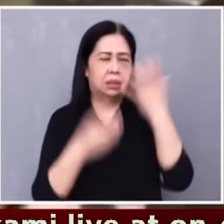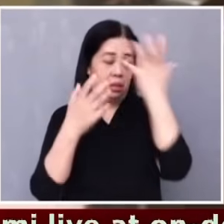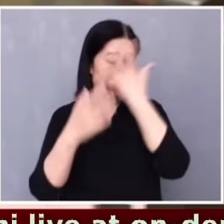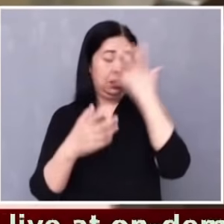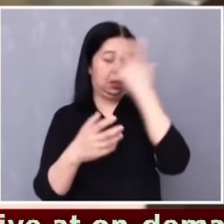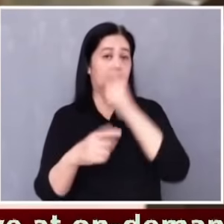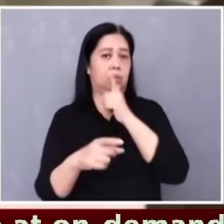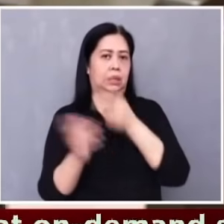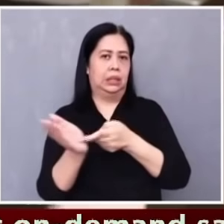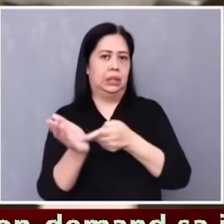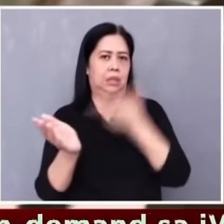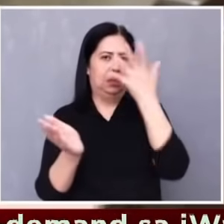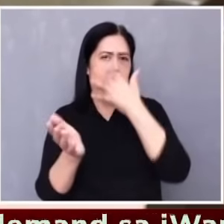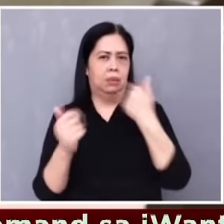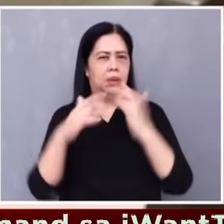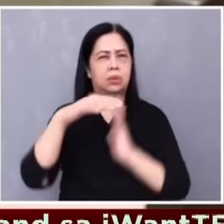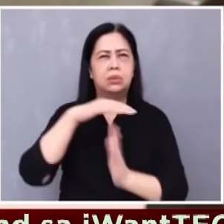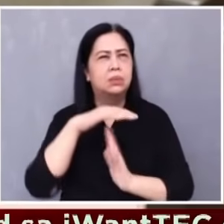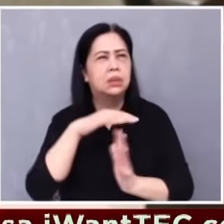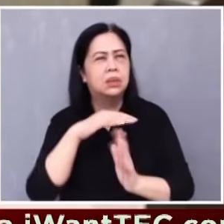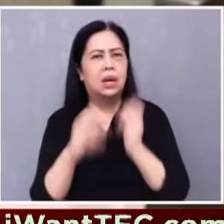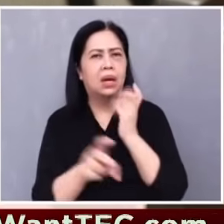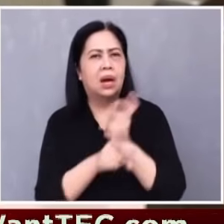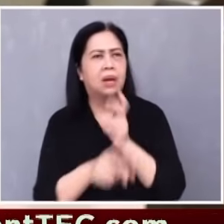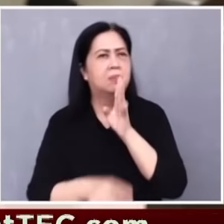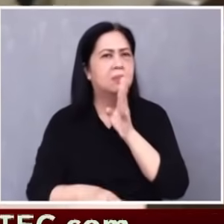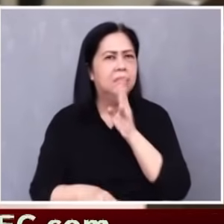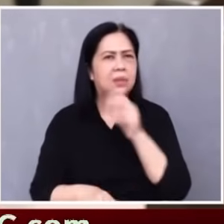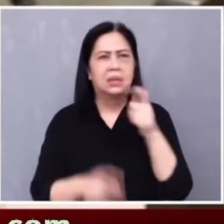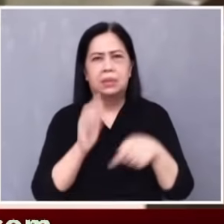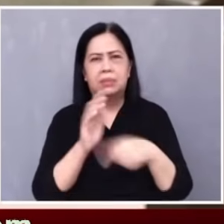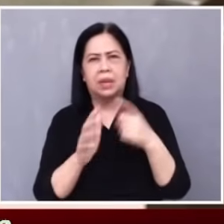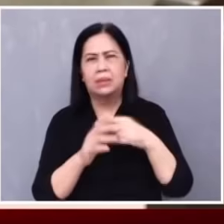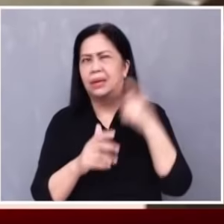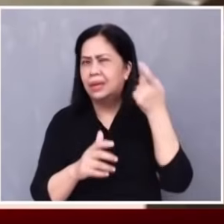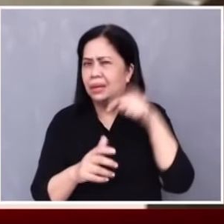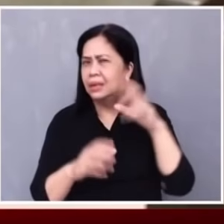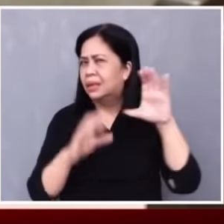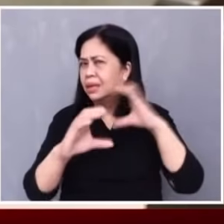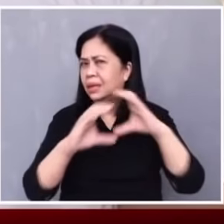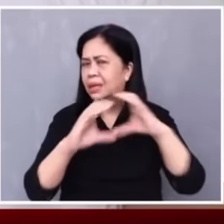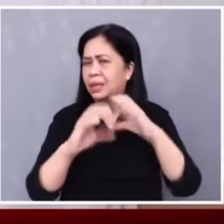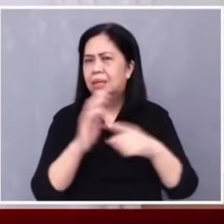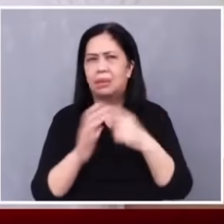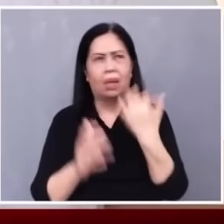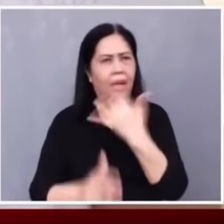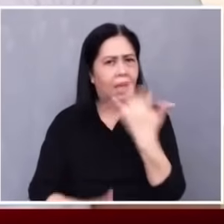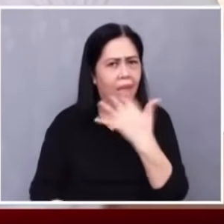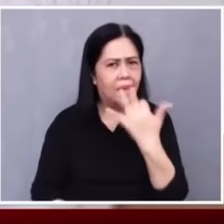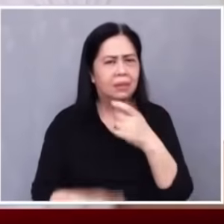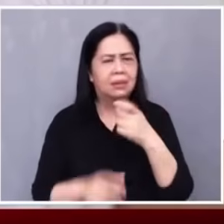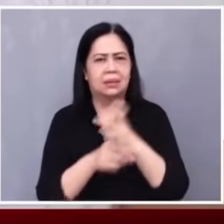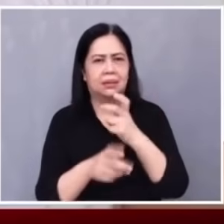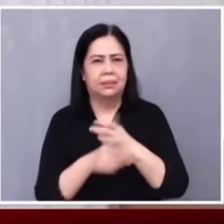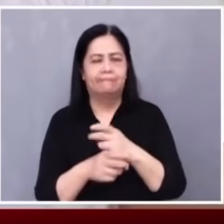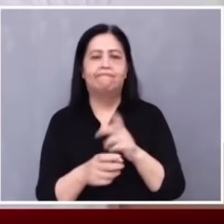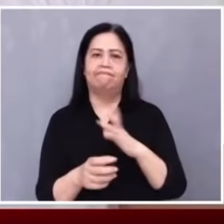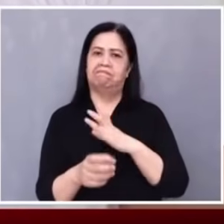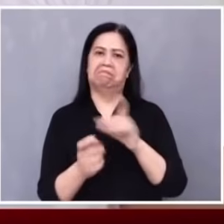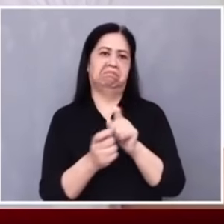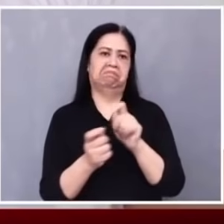Lalo na pag may customer po, ang hirap po magsalita. Hindi rin kami magkakaintindihan ni customer kasi minsan nabubulol po kami. Sakto lang po.